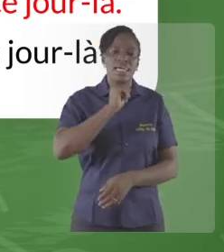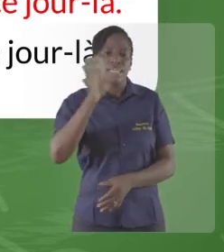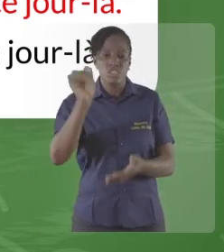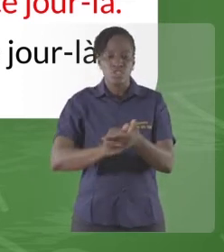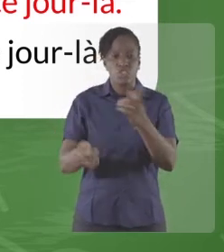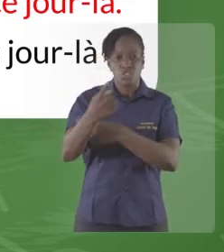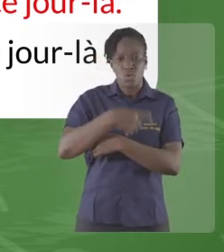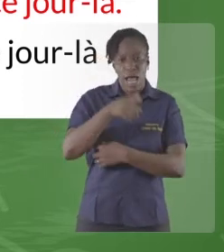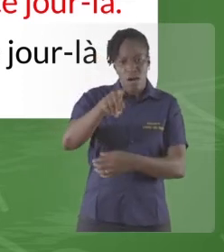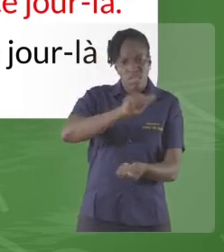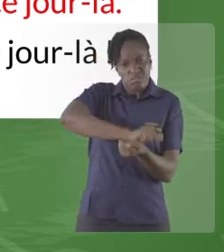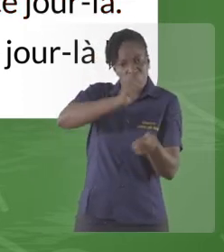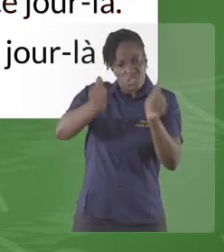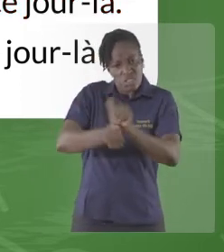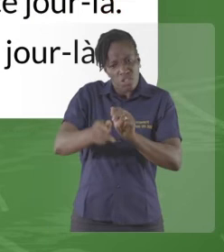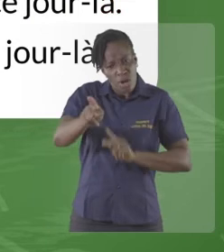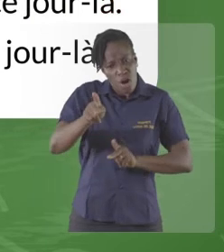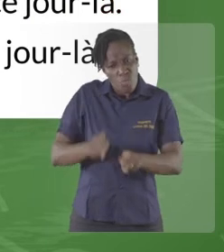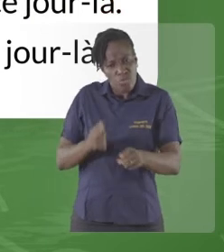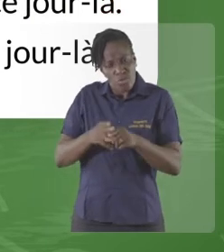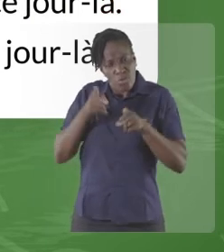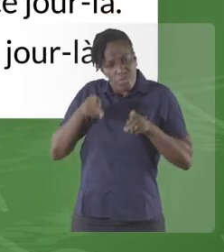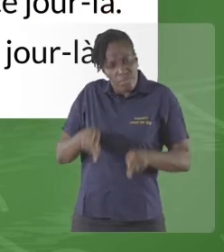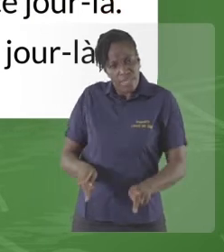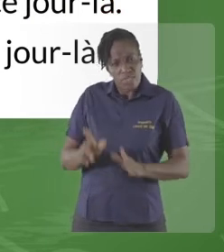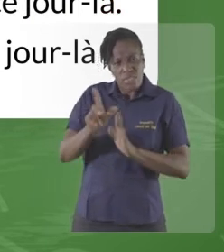pronom personnel. Nous avons elle,